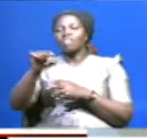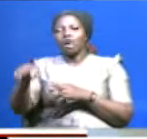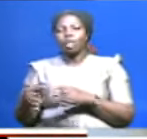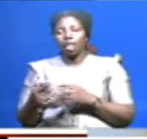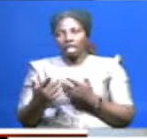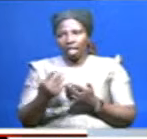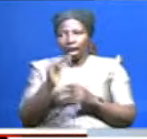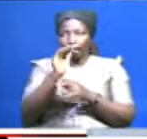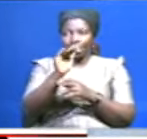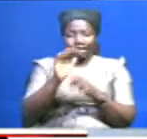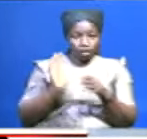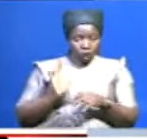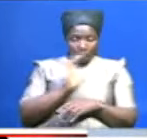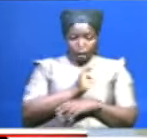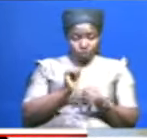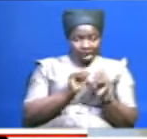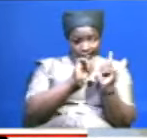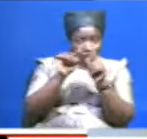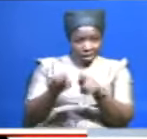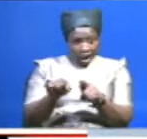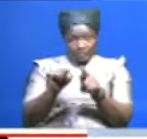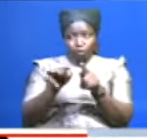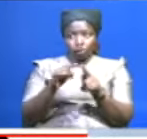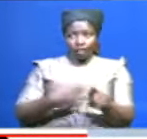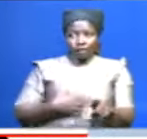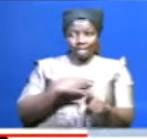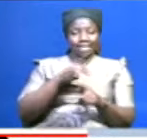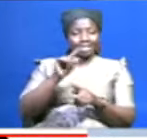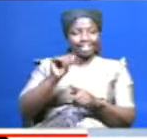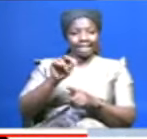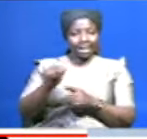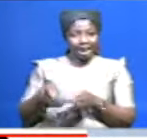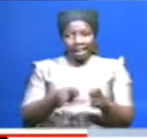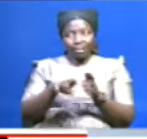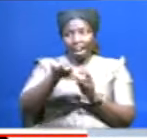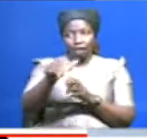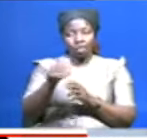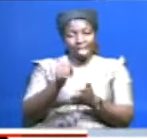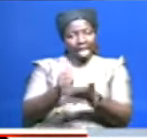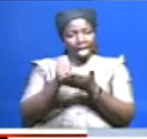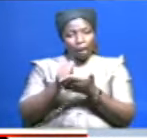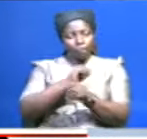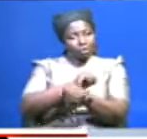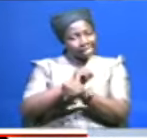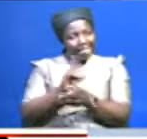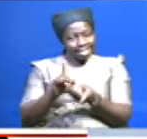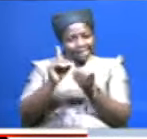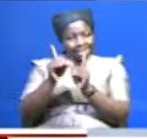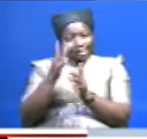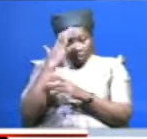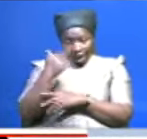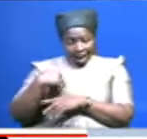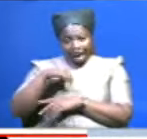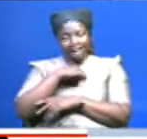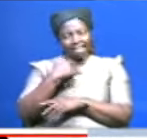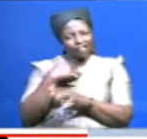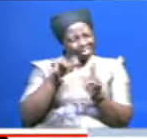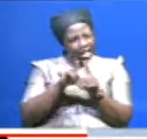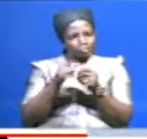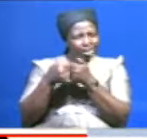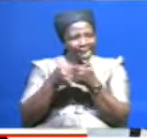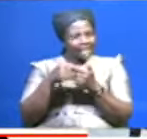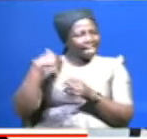River County itusaidie ku protect data yetu. Sana sana upande zetu wa Tana River, hizo changamoto tunazipitia mara kwa mara. Na pia tunabebwa kama